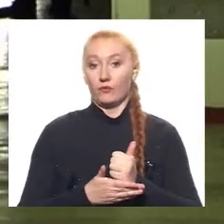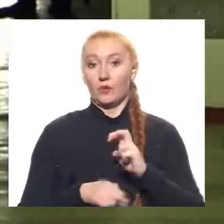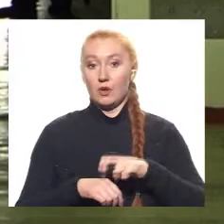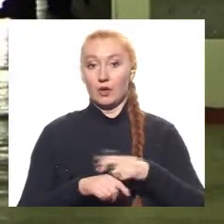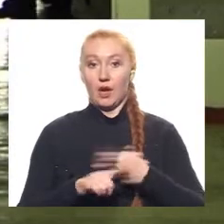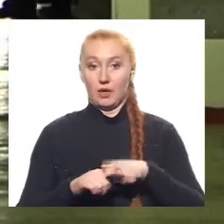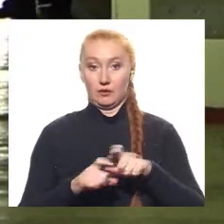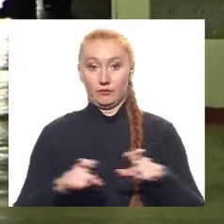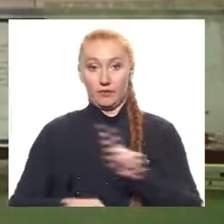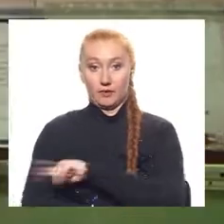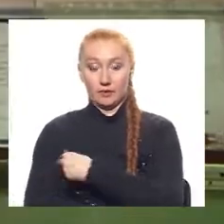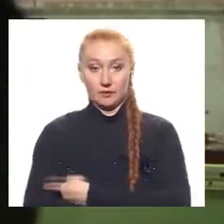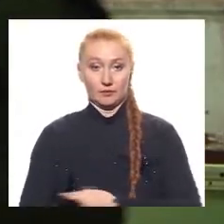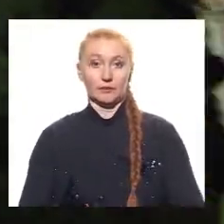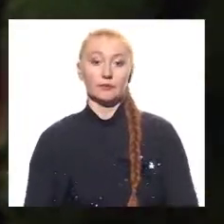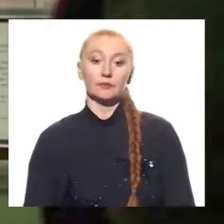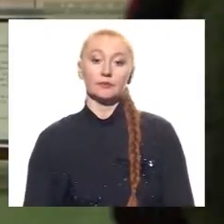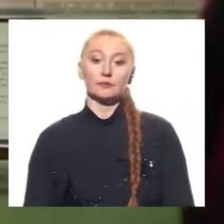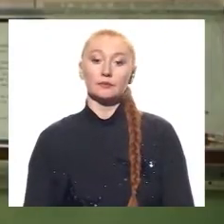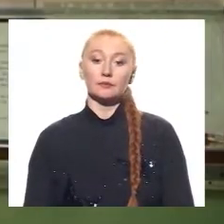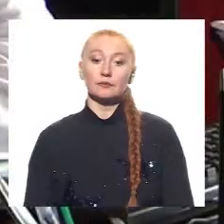цього медзакладу.